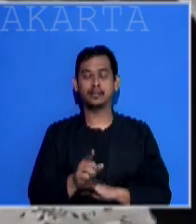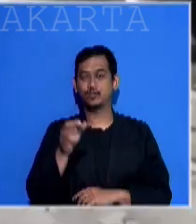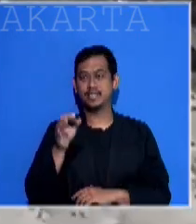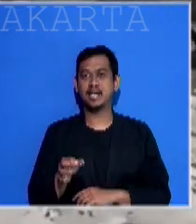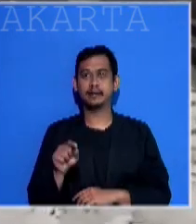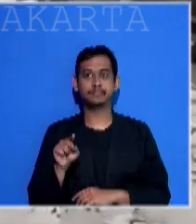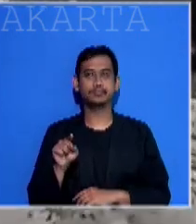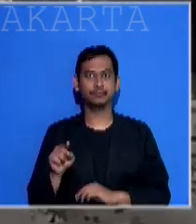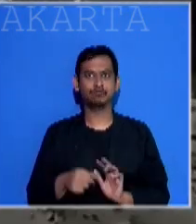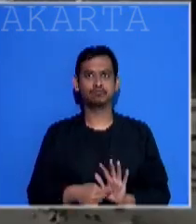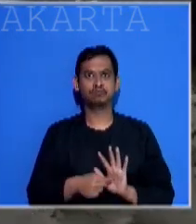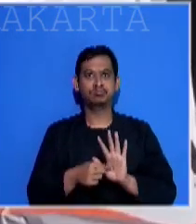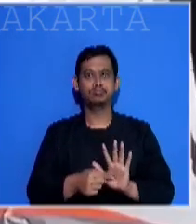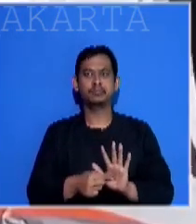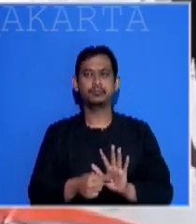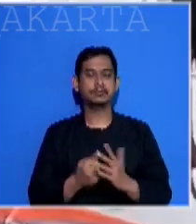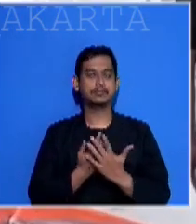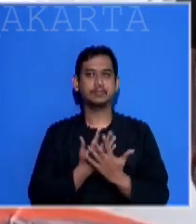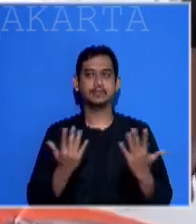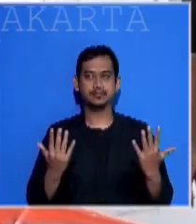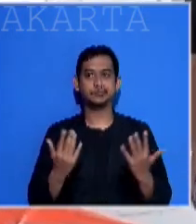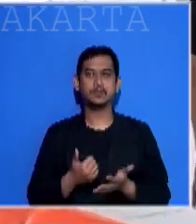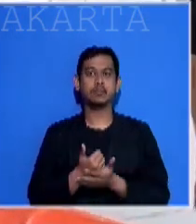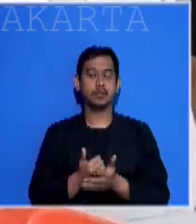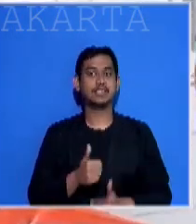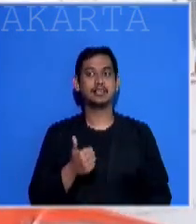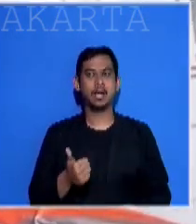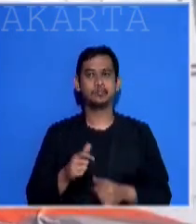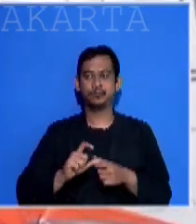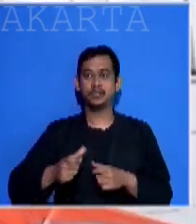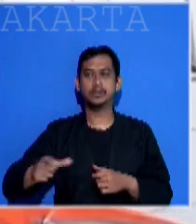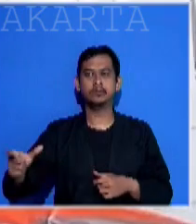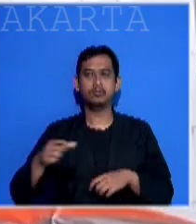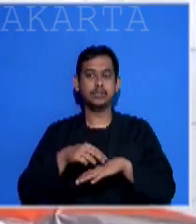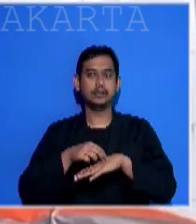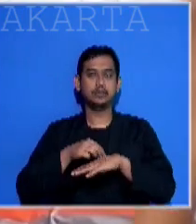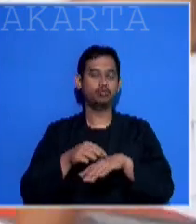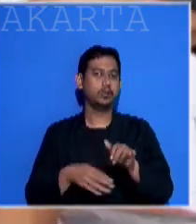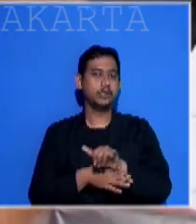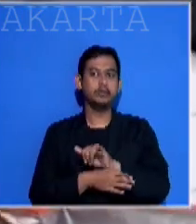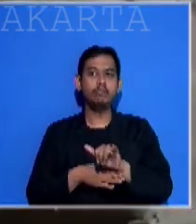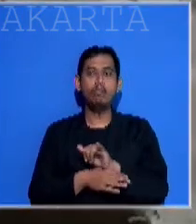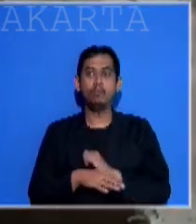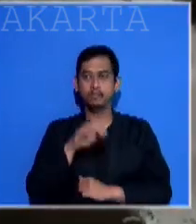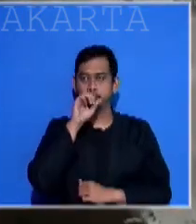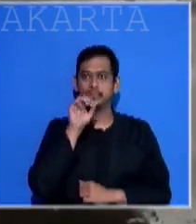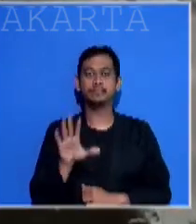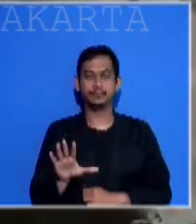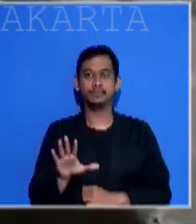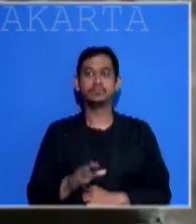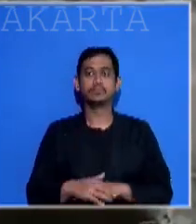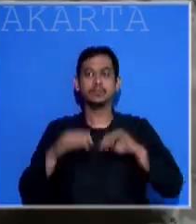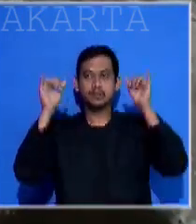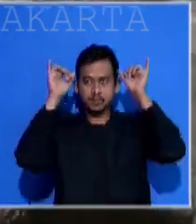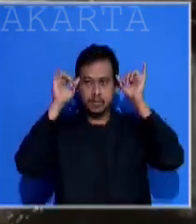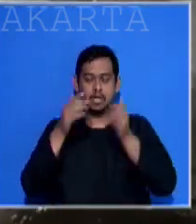kehadiran pemerintah untuk membantu masyarakat dalam memproses daging kurban Ia pun menjamin sapi-sapi yang dipotong di rphhgi